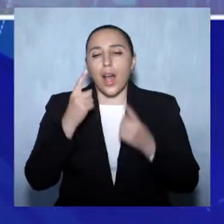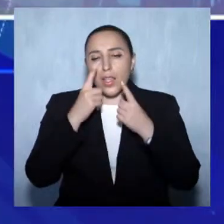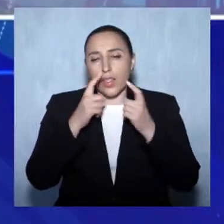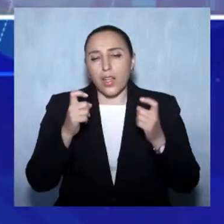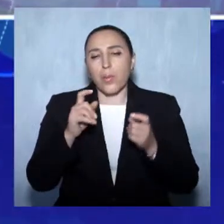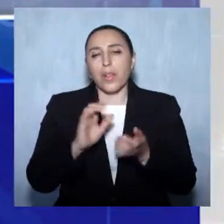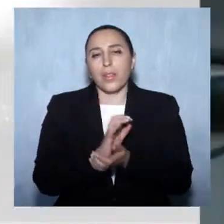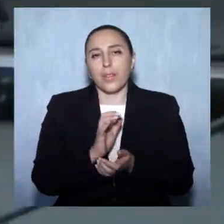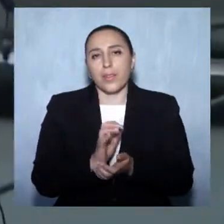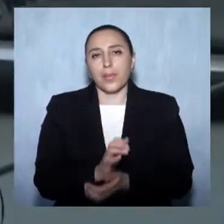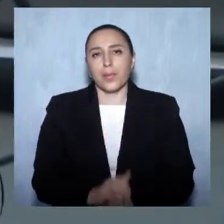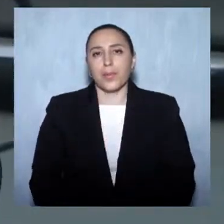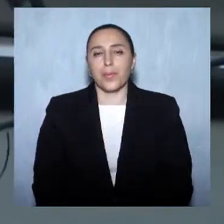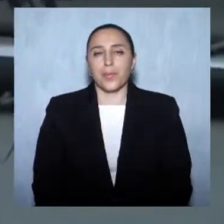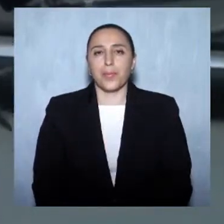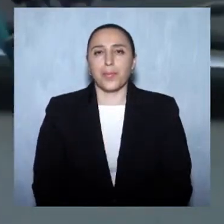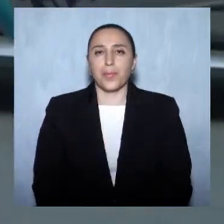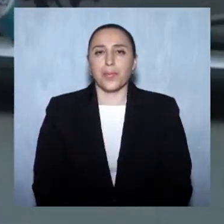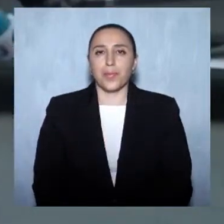աղբյուրները։